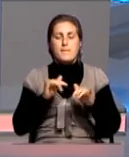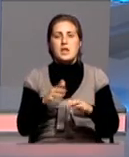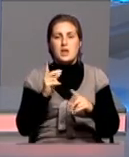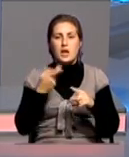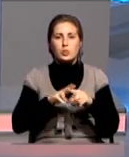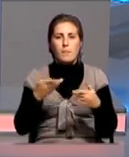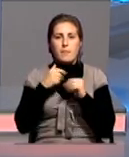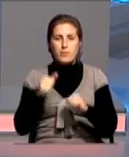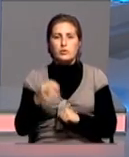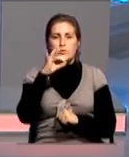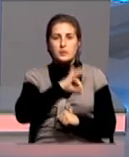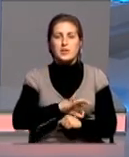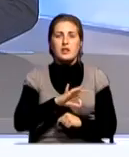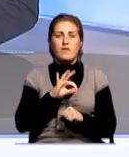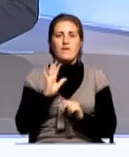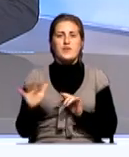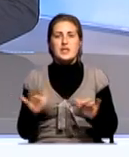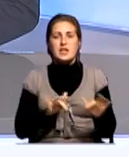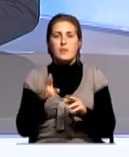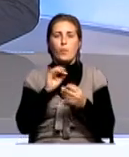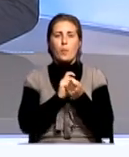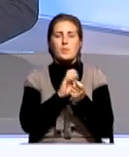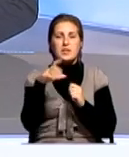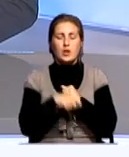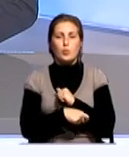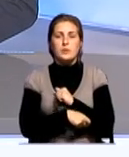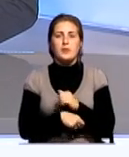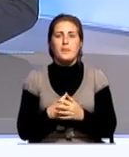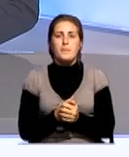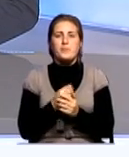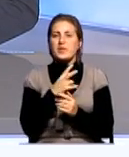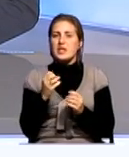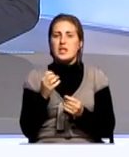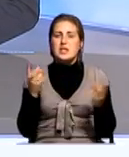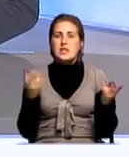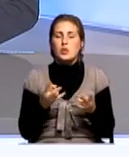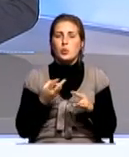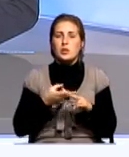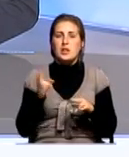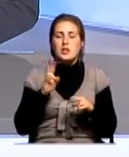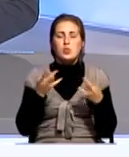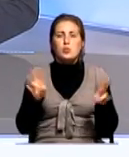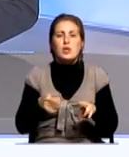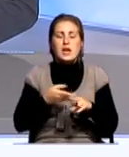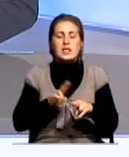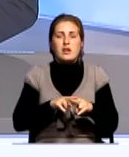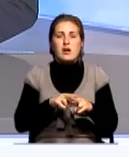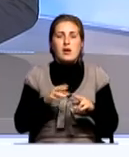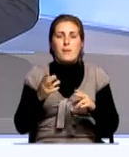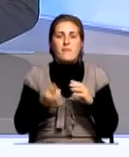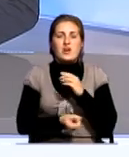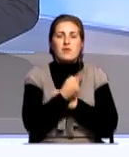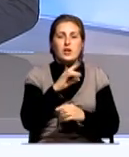применить э в деятельности по борьбе с коррупцией и не следует эти меры сводить только лишь к выявлению и